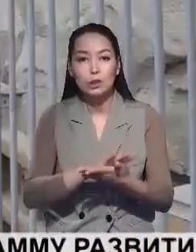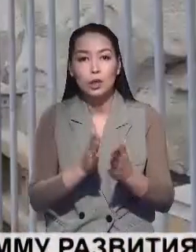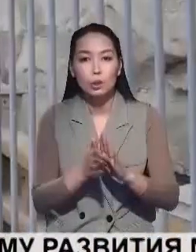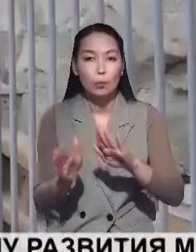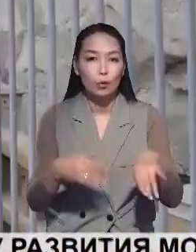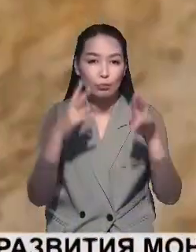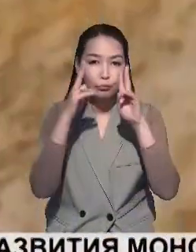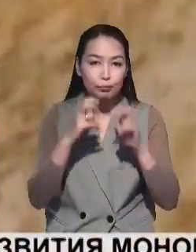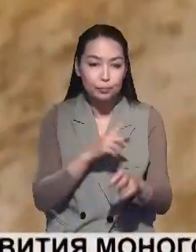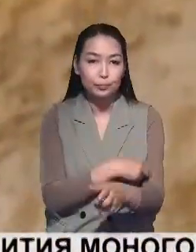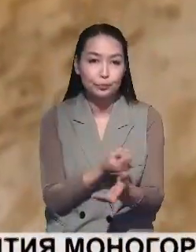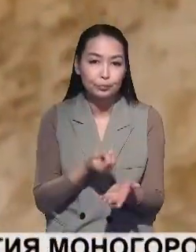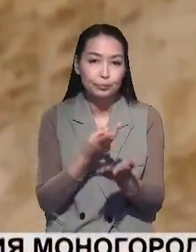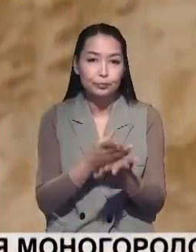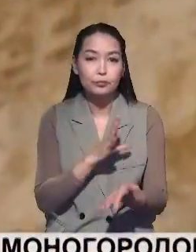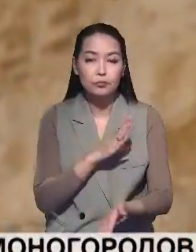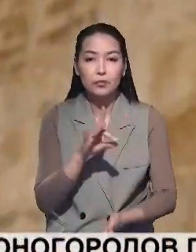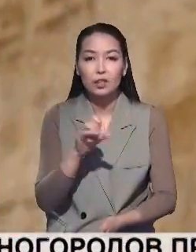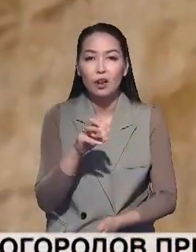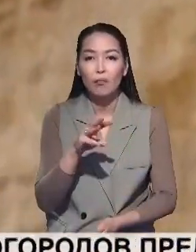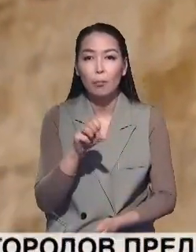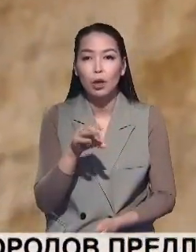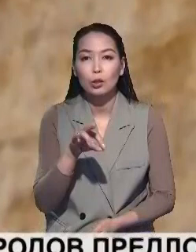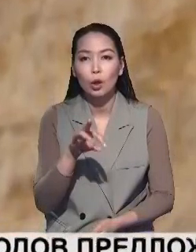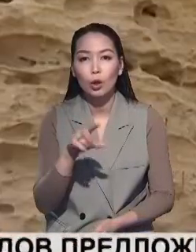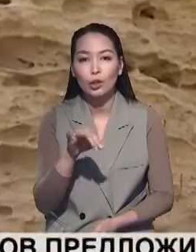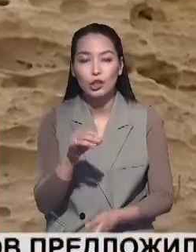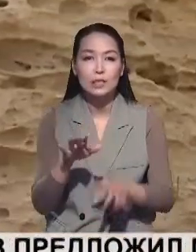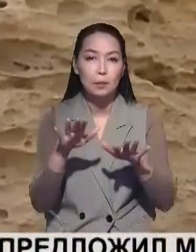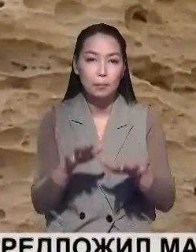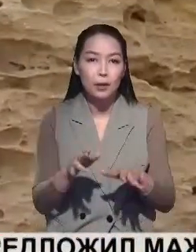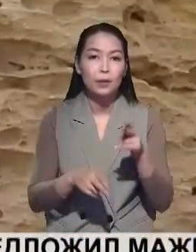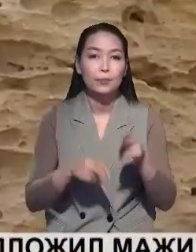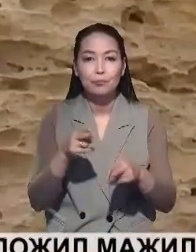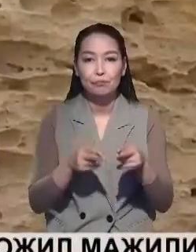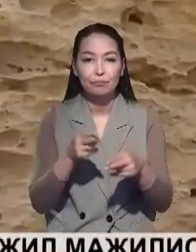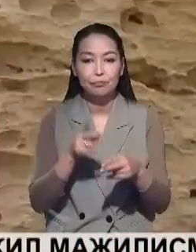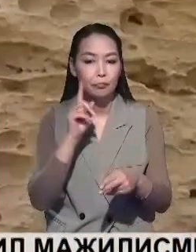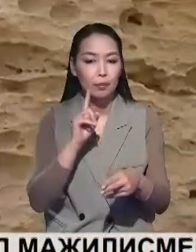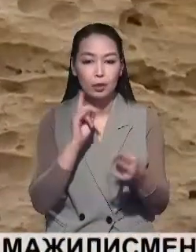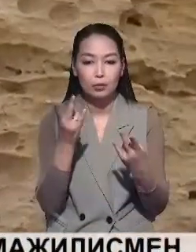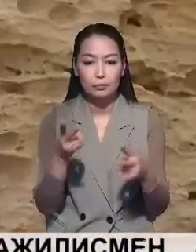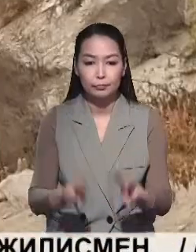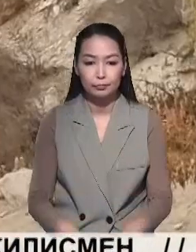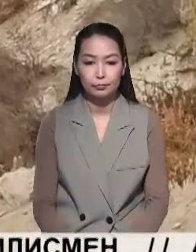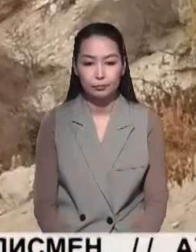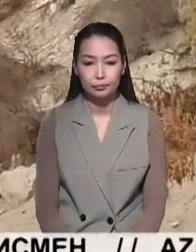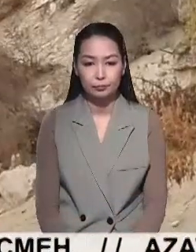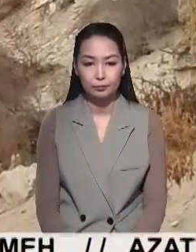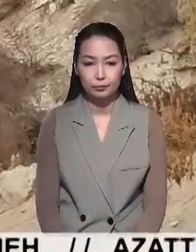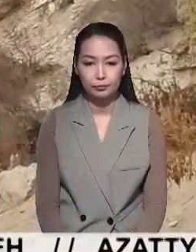После обследования его госпитализировали в травматологическое отделение. Операционное вмешательство пока не